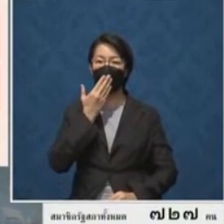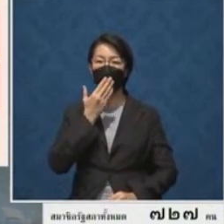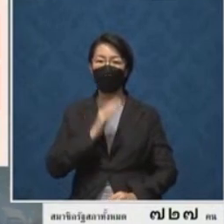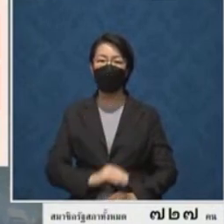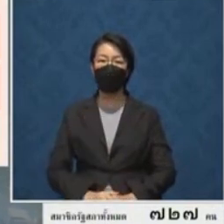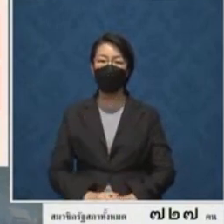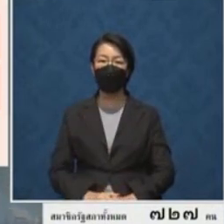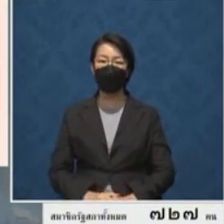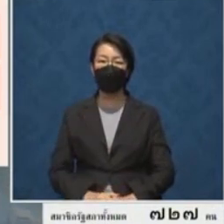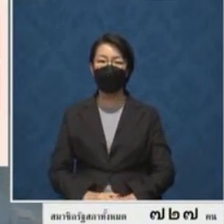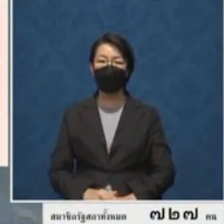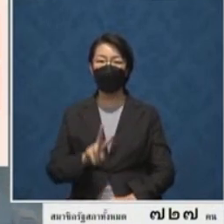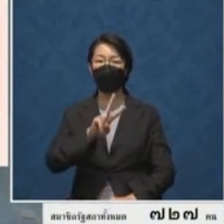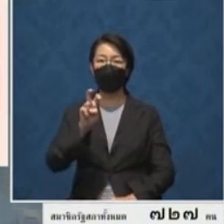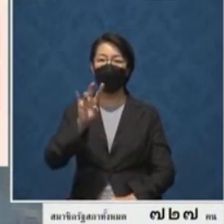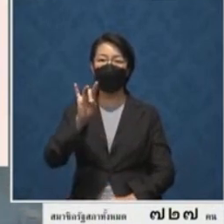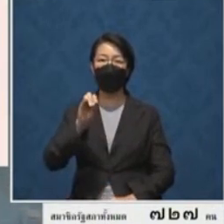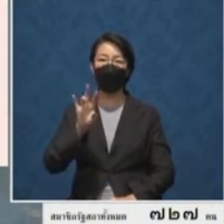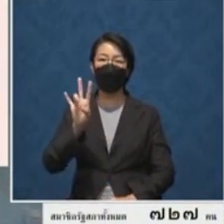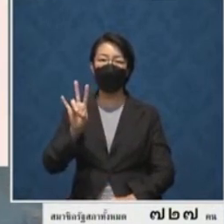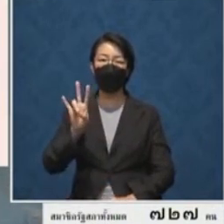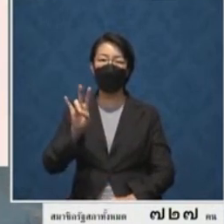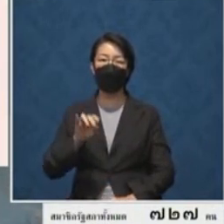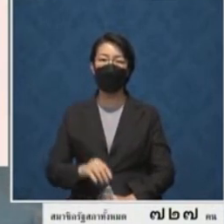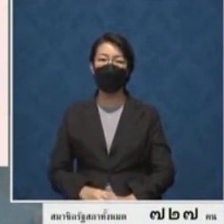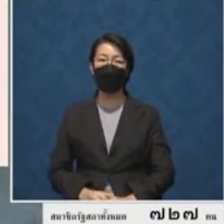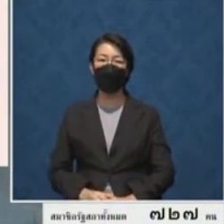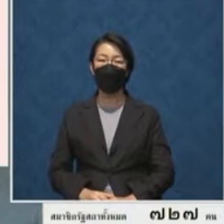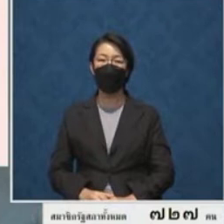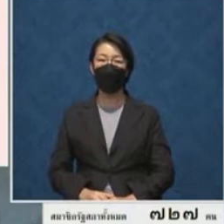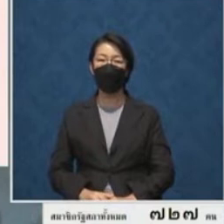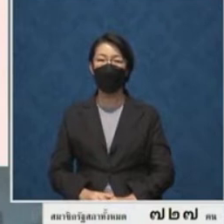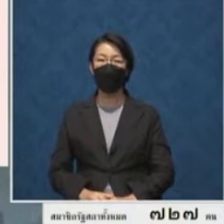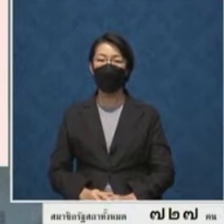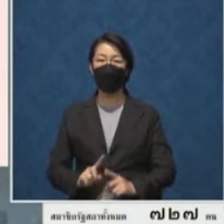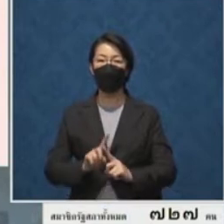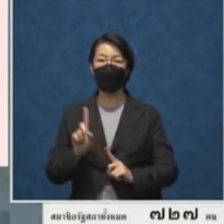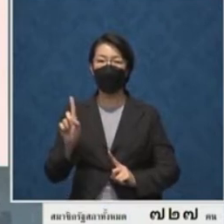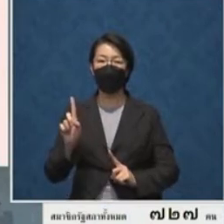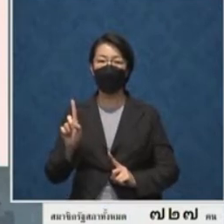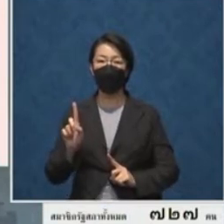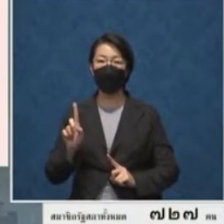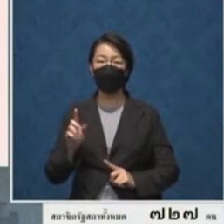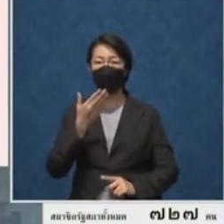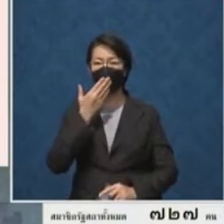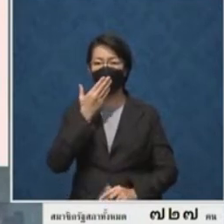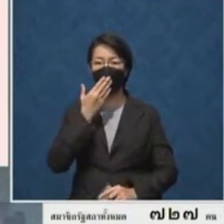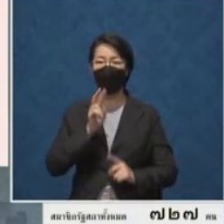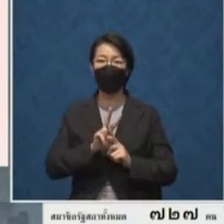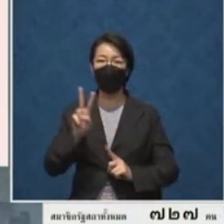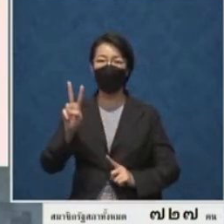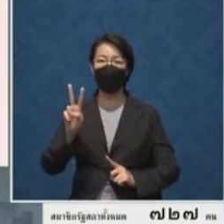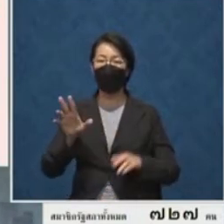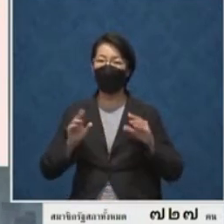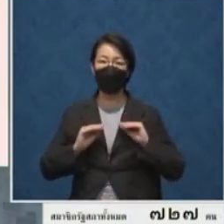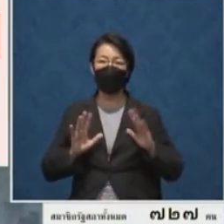287นายประดิษฐ์เหลืองอาลาม 1งดออกเสียง2ไม่รับหลักการ